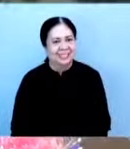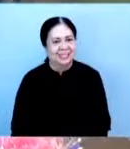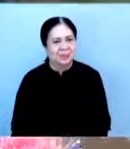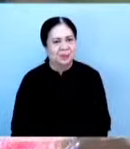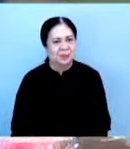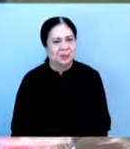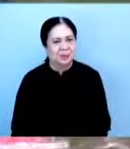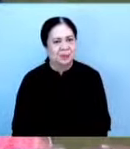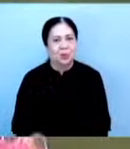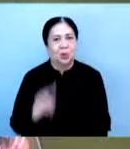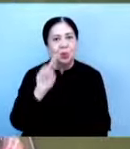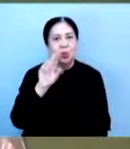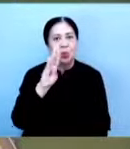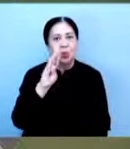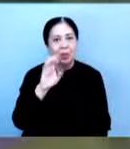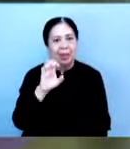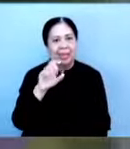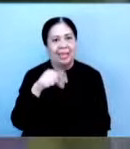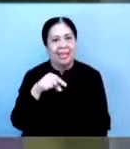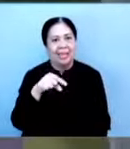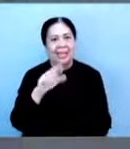keso u